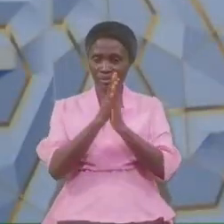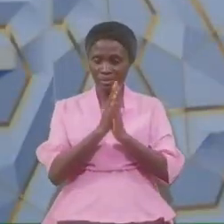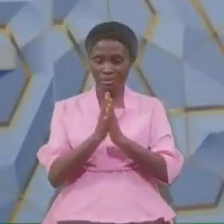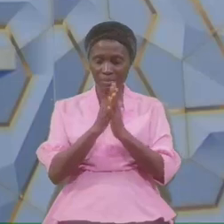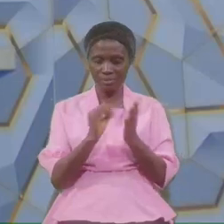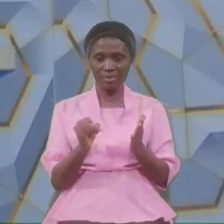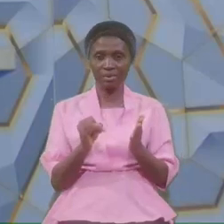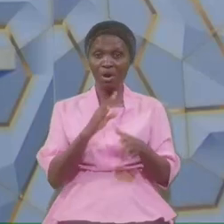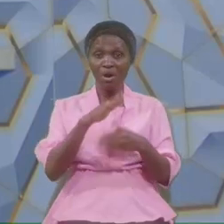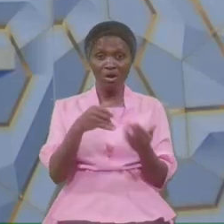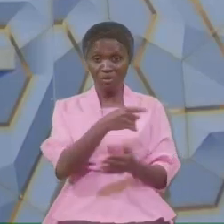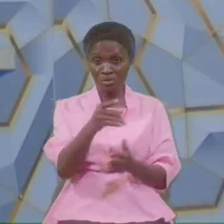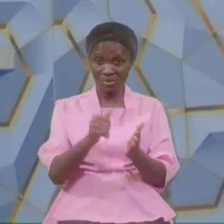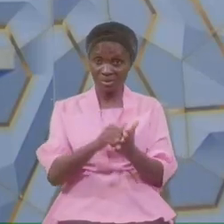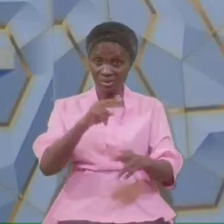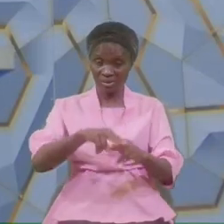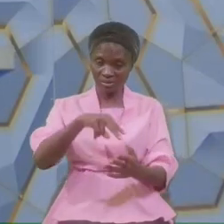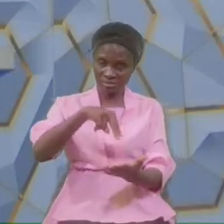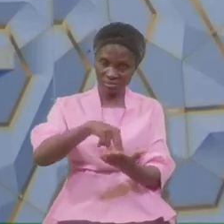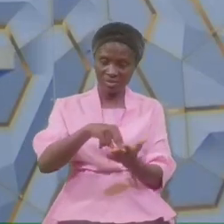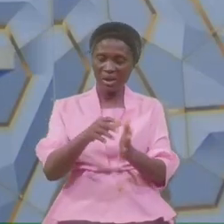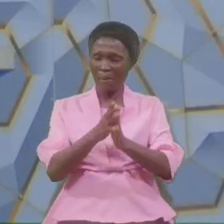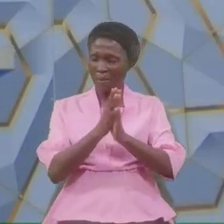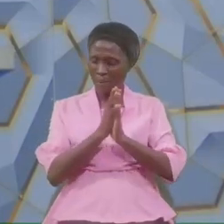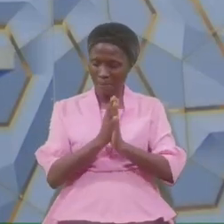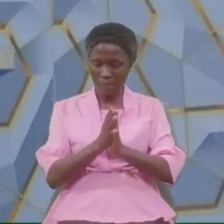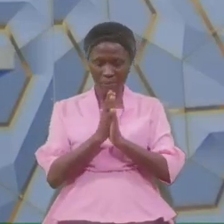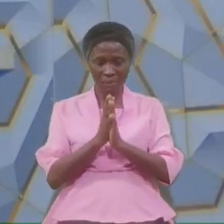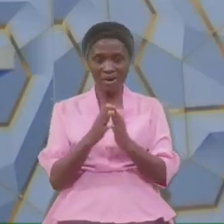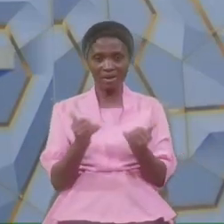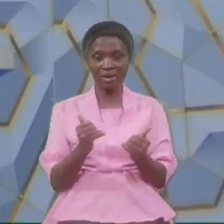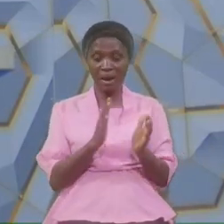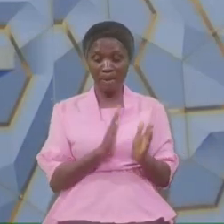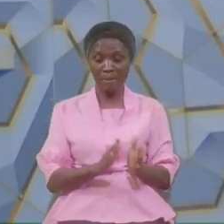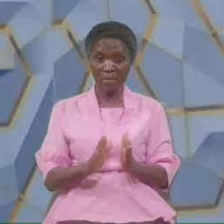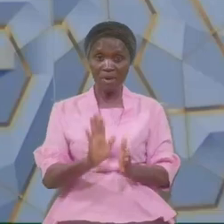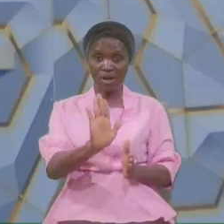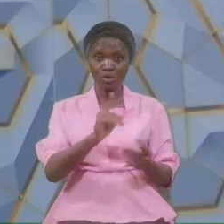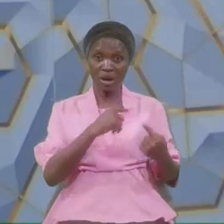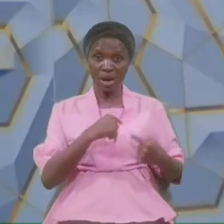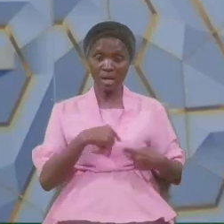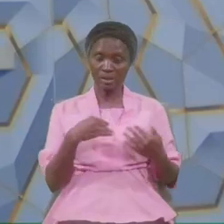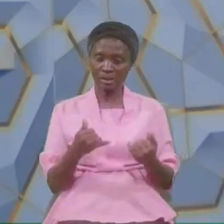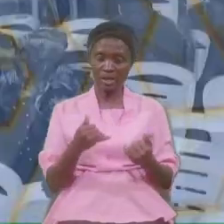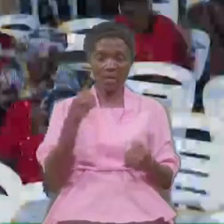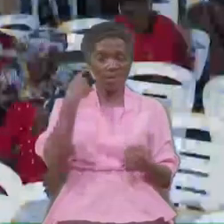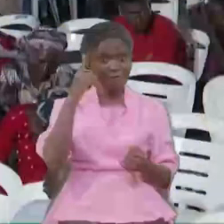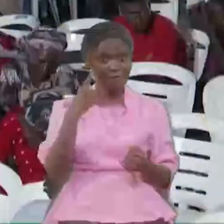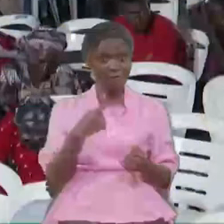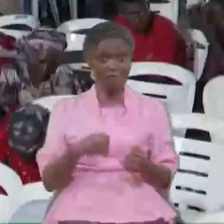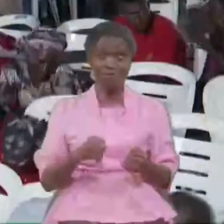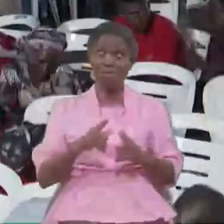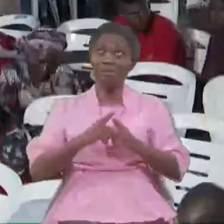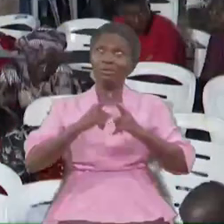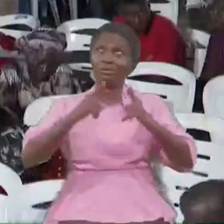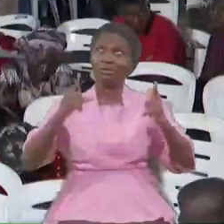de conseiller, que tout le monde s'imprègne dans la prière, et